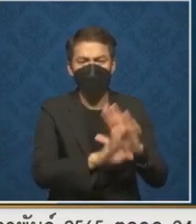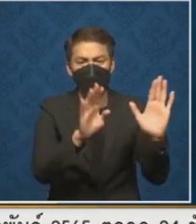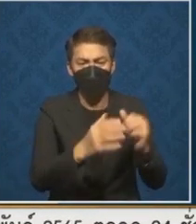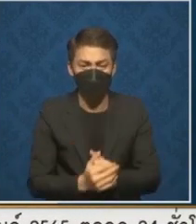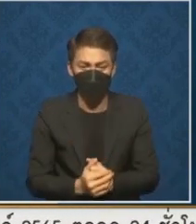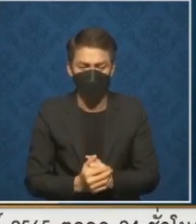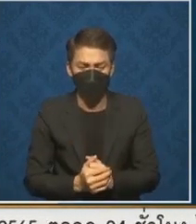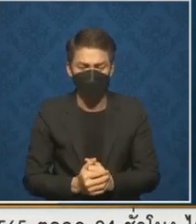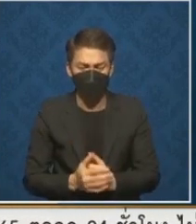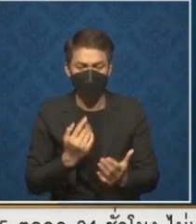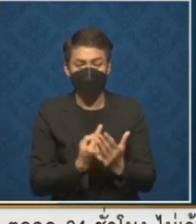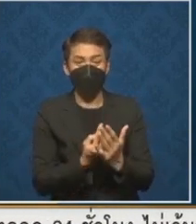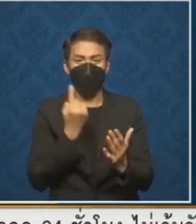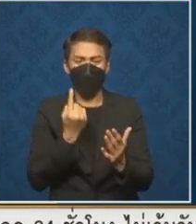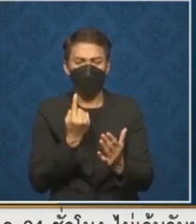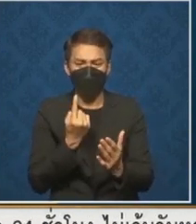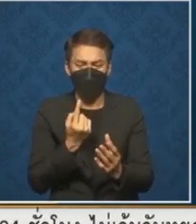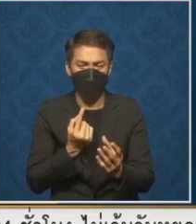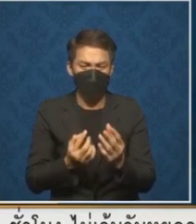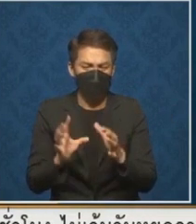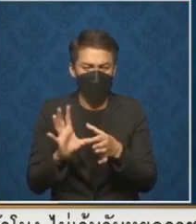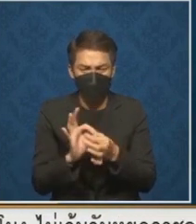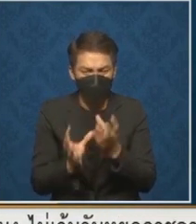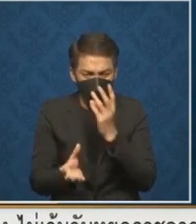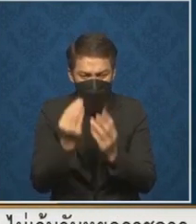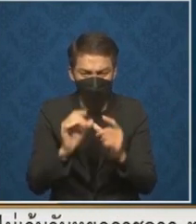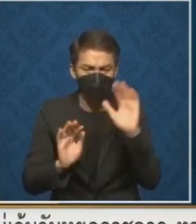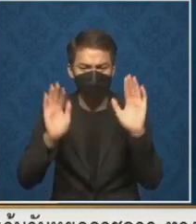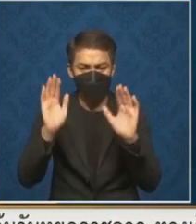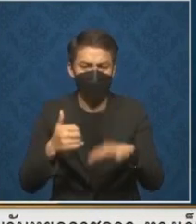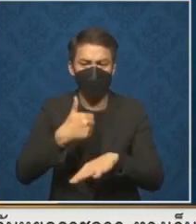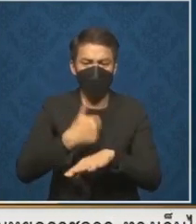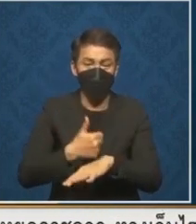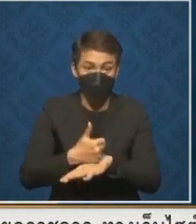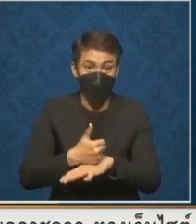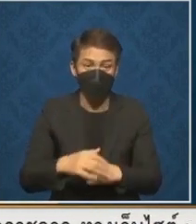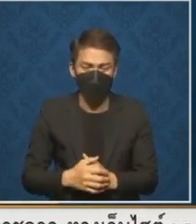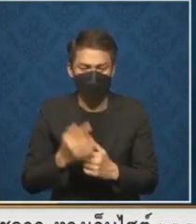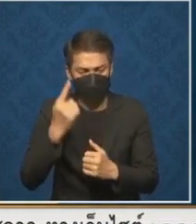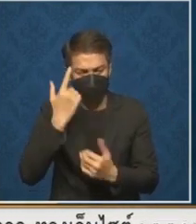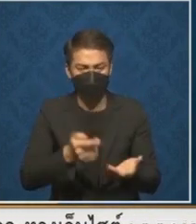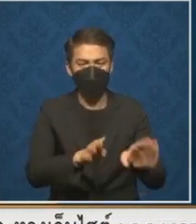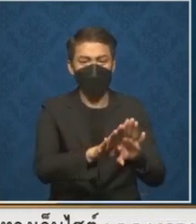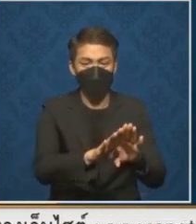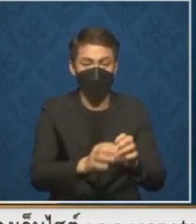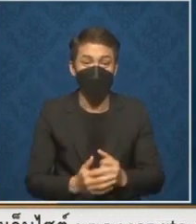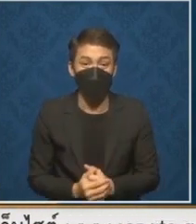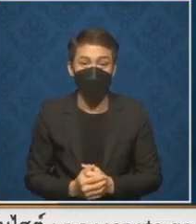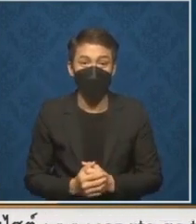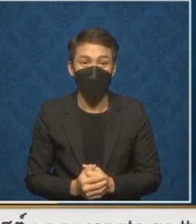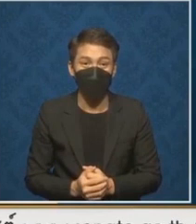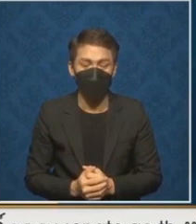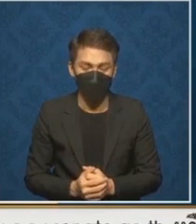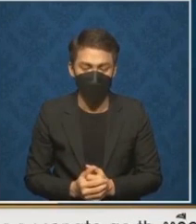ี่ประไตเขาก็มาดีใจที่ท่ายกไปเปิดให้ผมเชอวเป็นอยนี้และที่สำคัญก็คือ